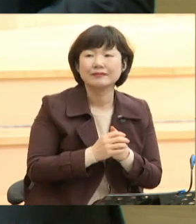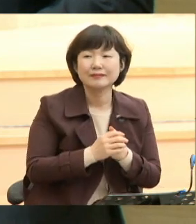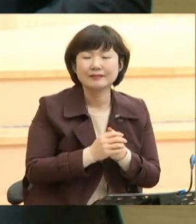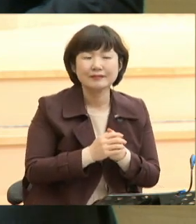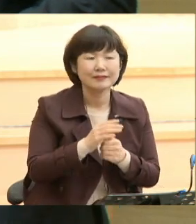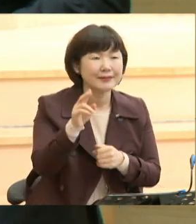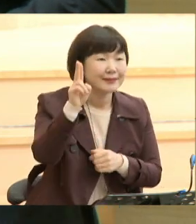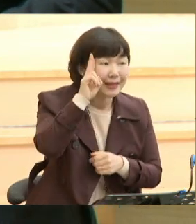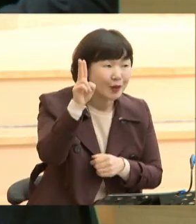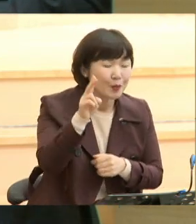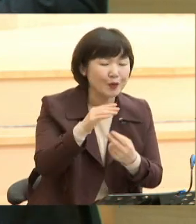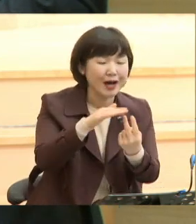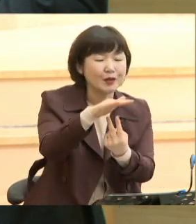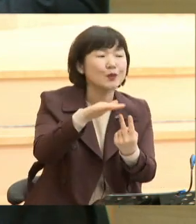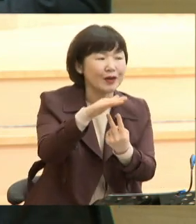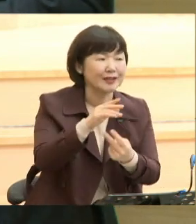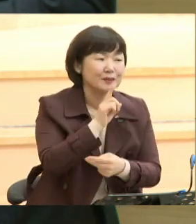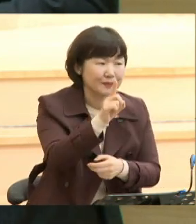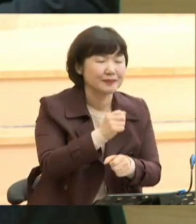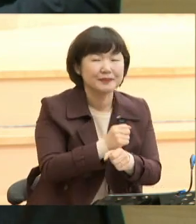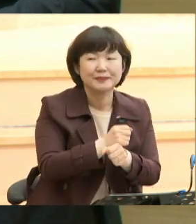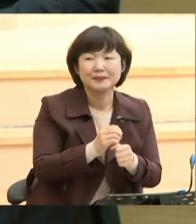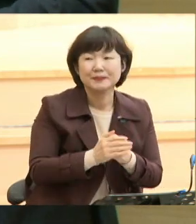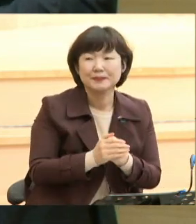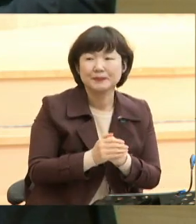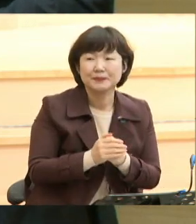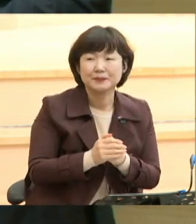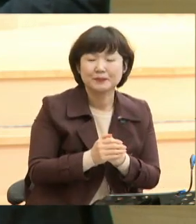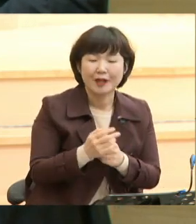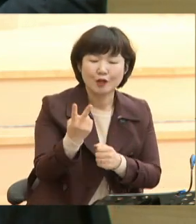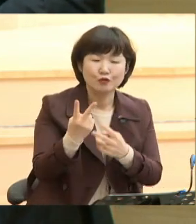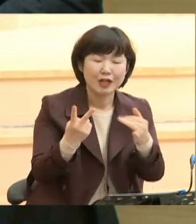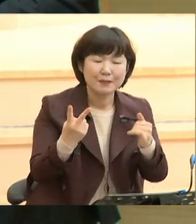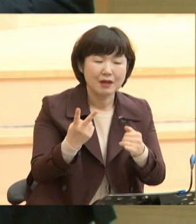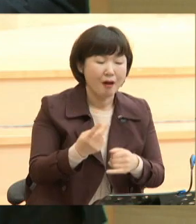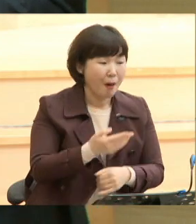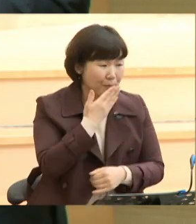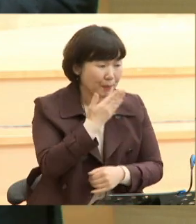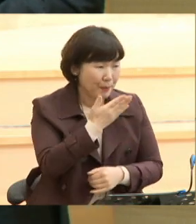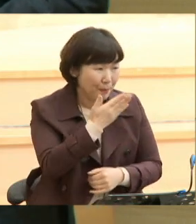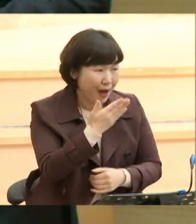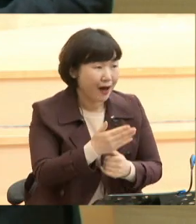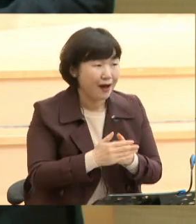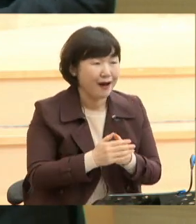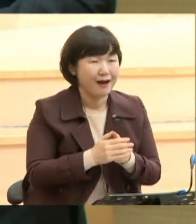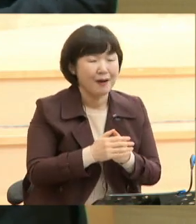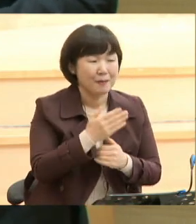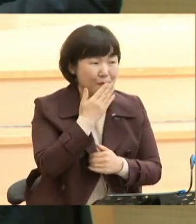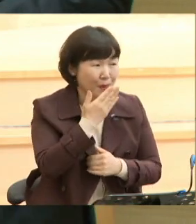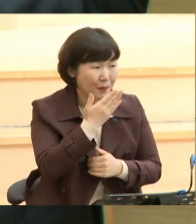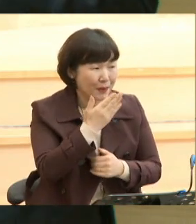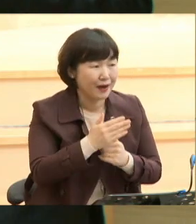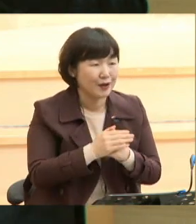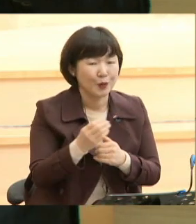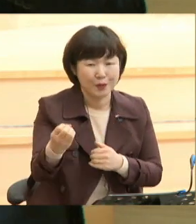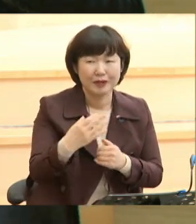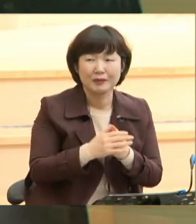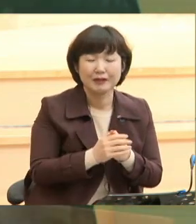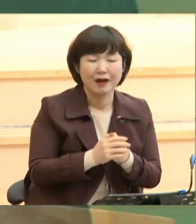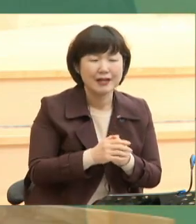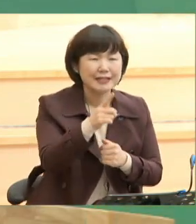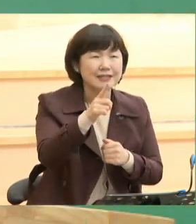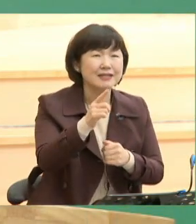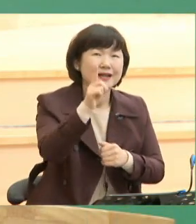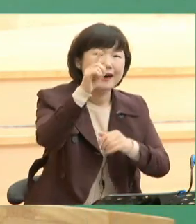야고보와 요한 그쵸 그들이 할 수 있나이다 되다 그 자리 욕심